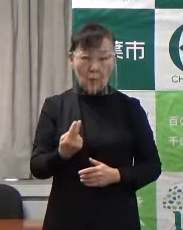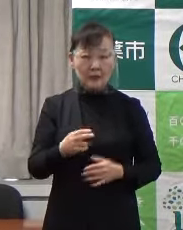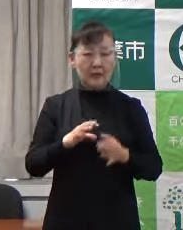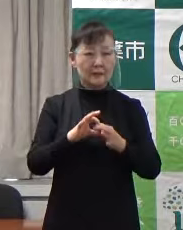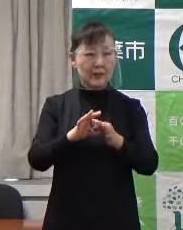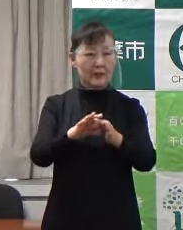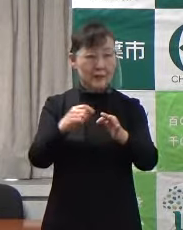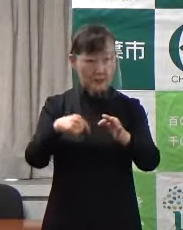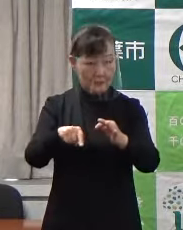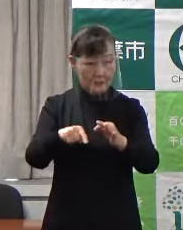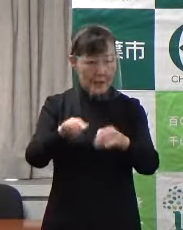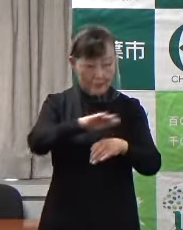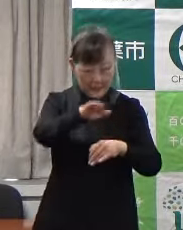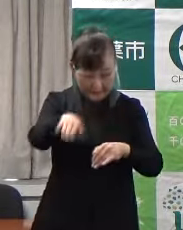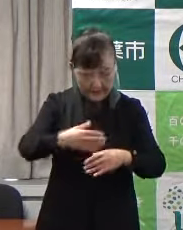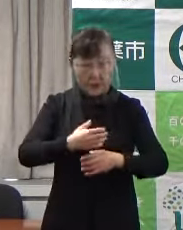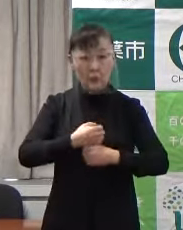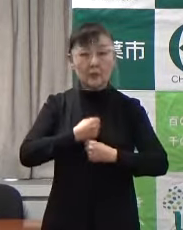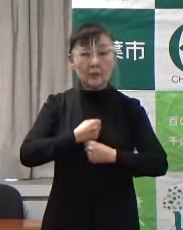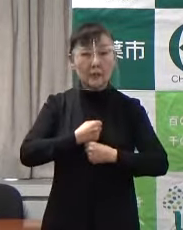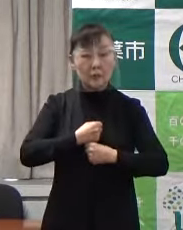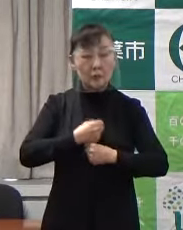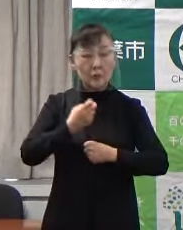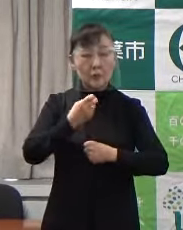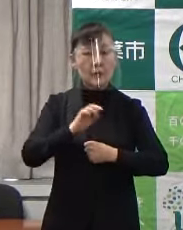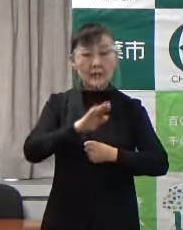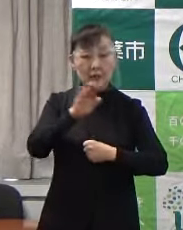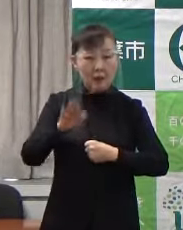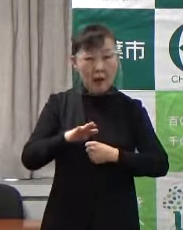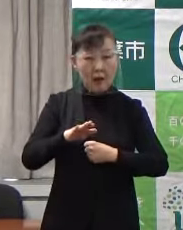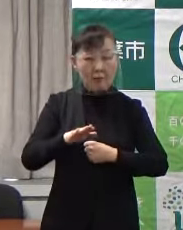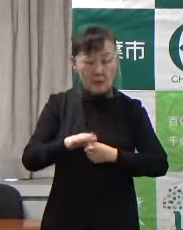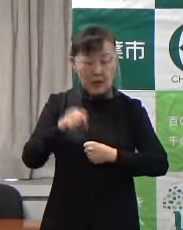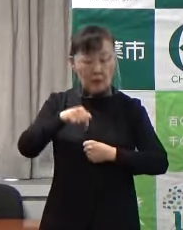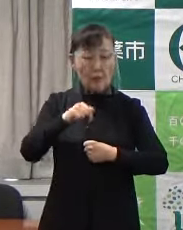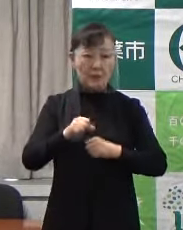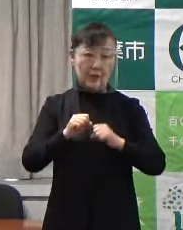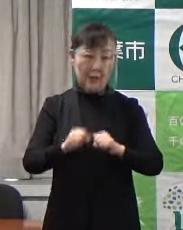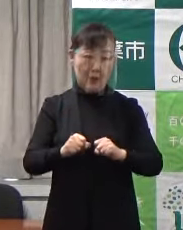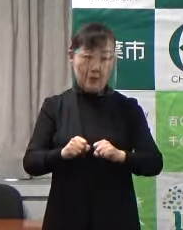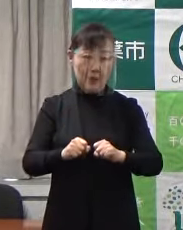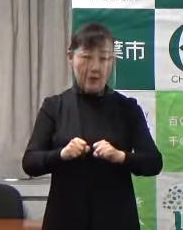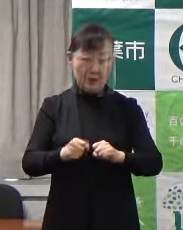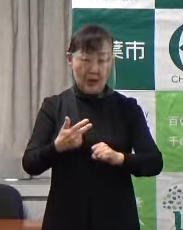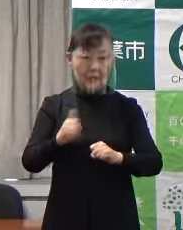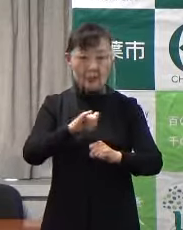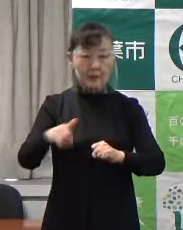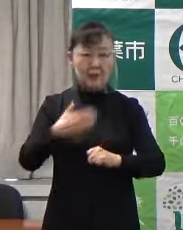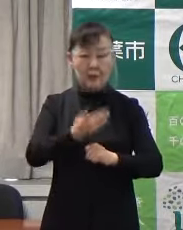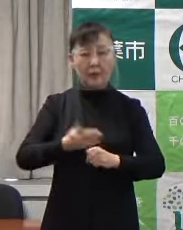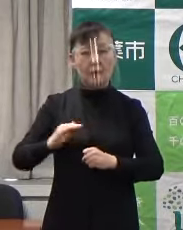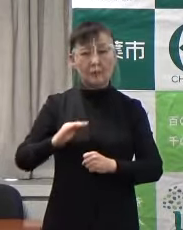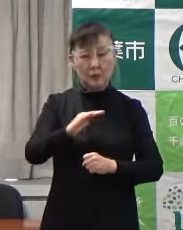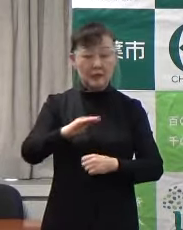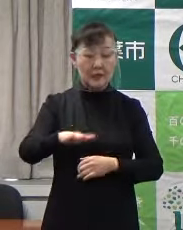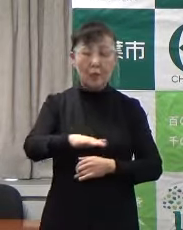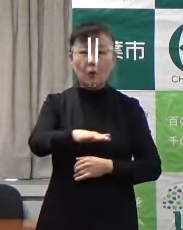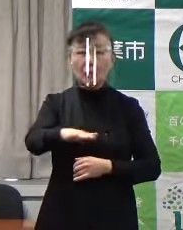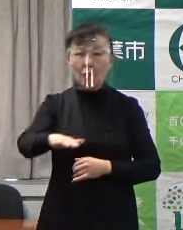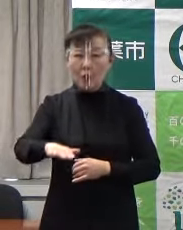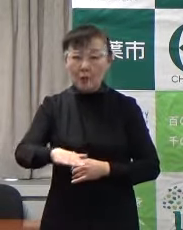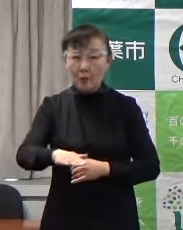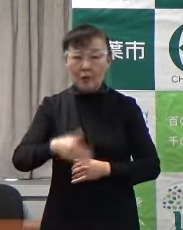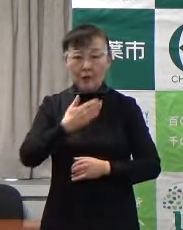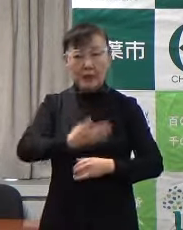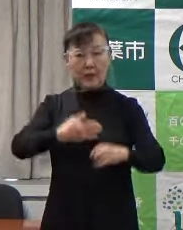ですね、まあ、みんなで気をつけていこうという雰囲気がですね、千葉市で行われてくればですね、市民の健康増進や子どもの